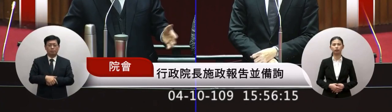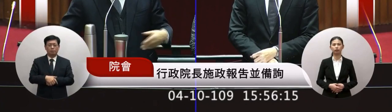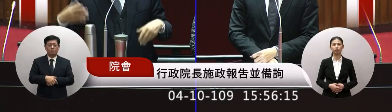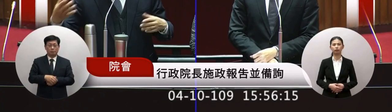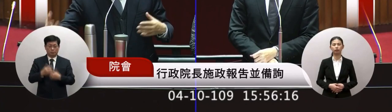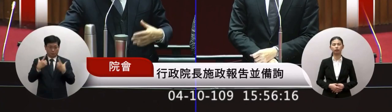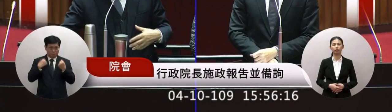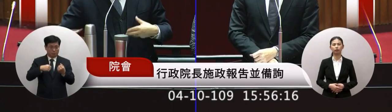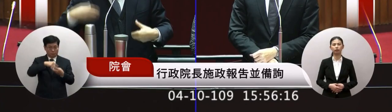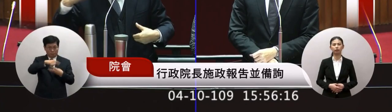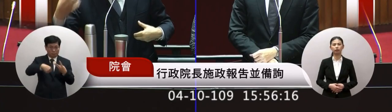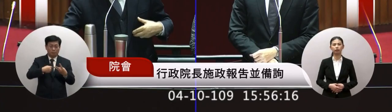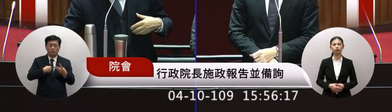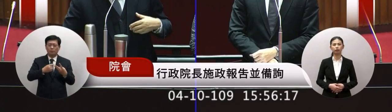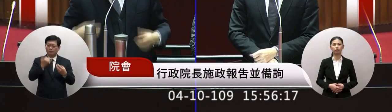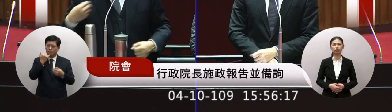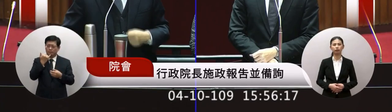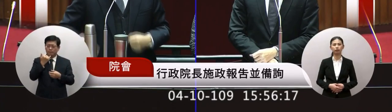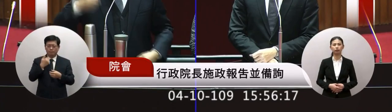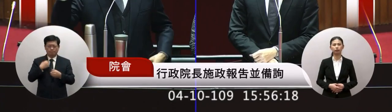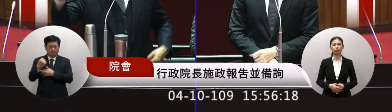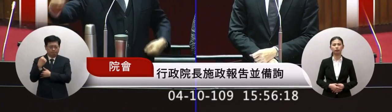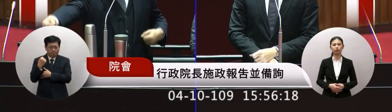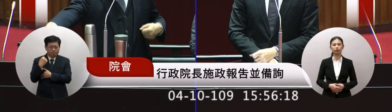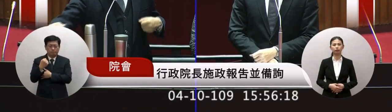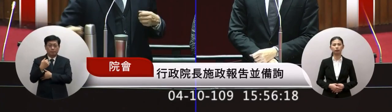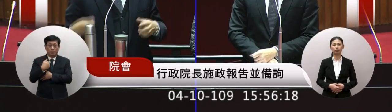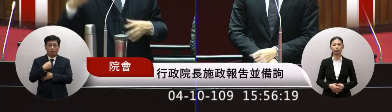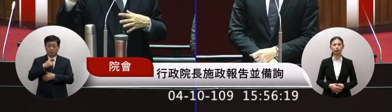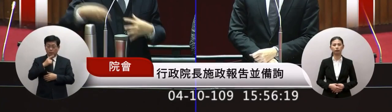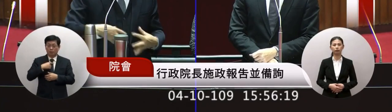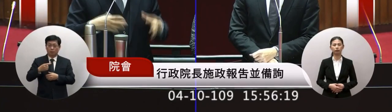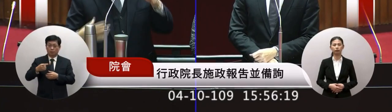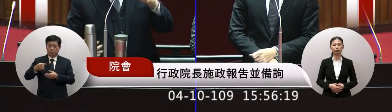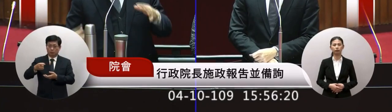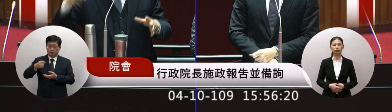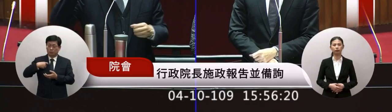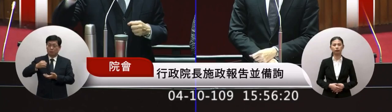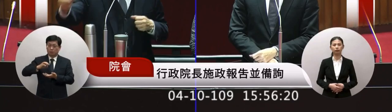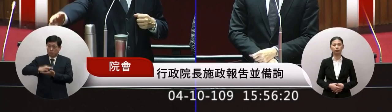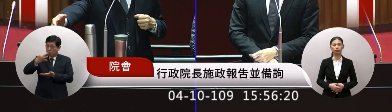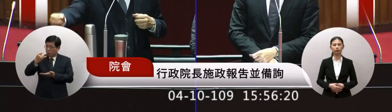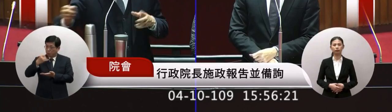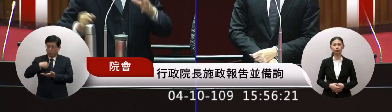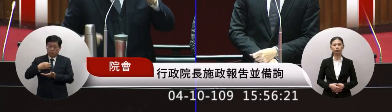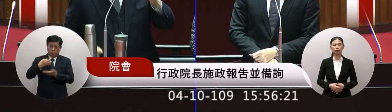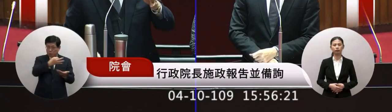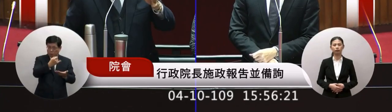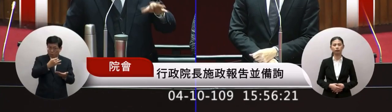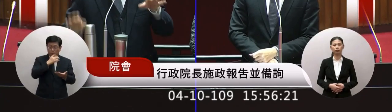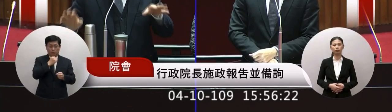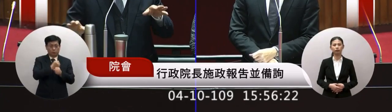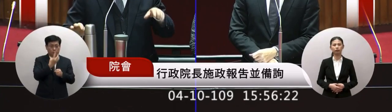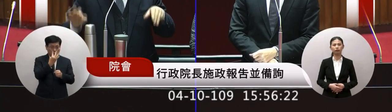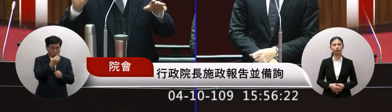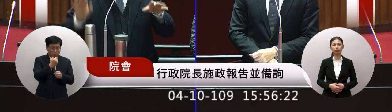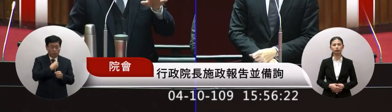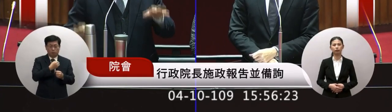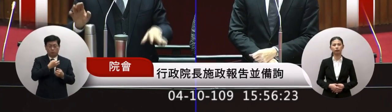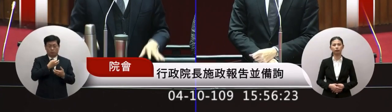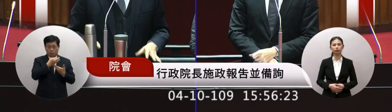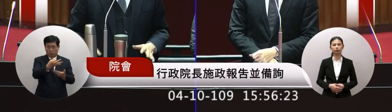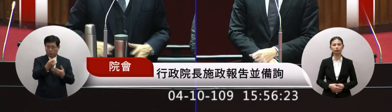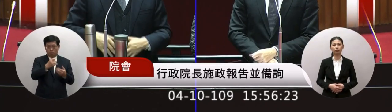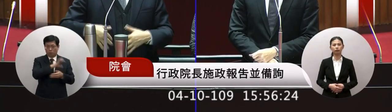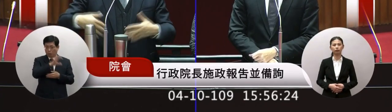是咱安怎样打拼啊？我欠偌济，领偌济，或者我做偌济，领偌济，等等，这